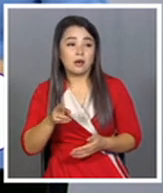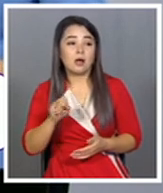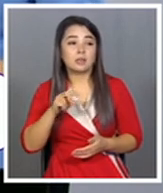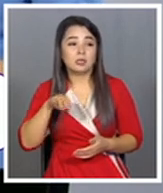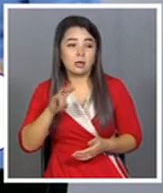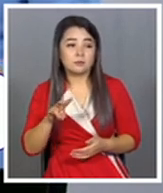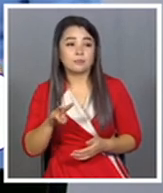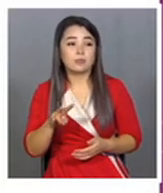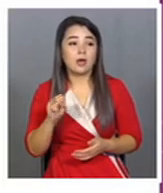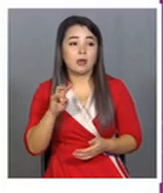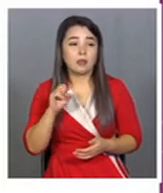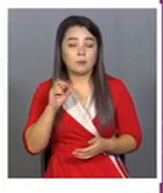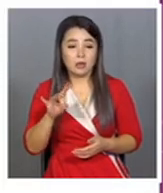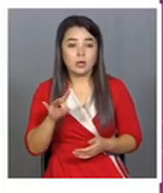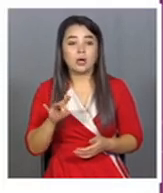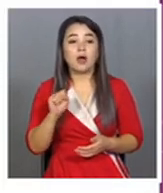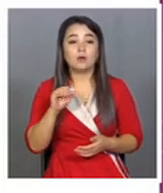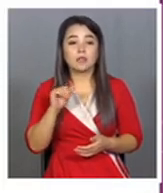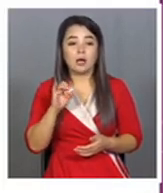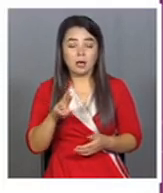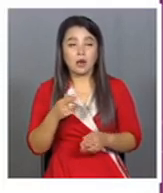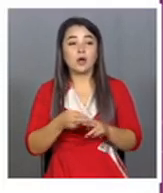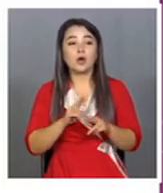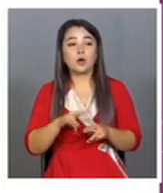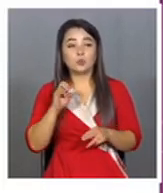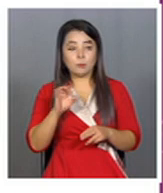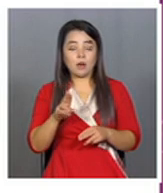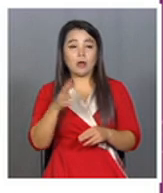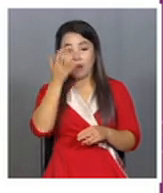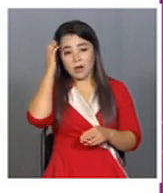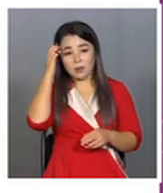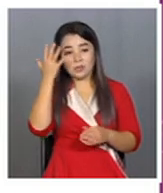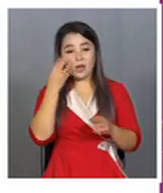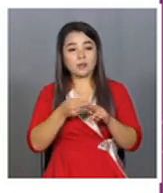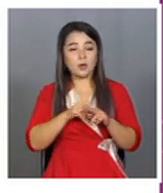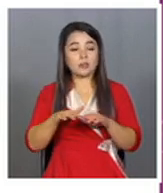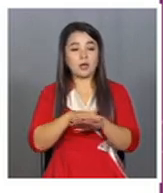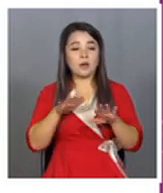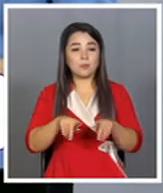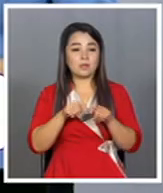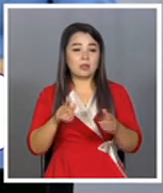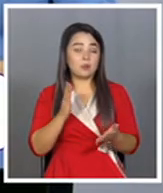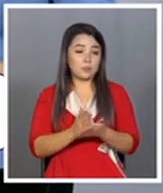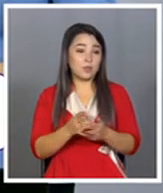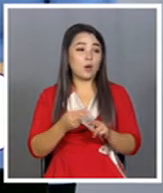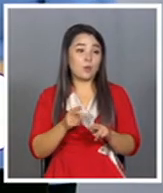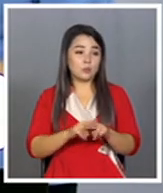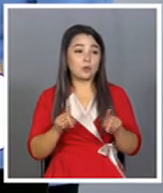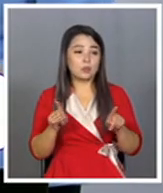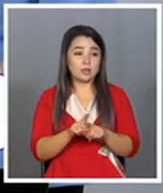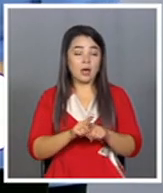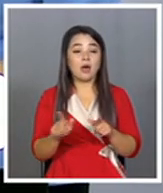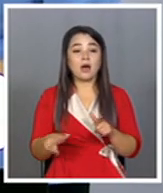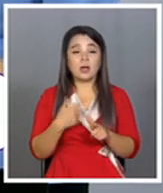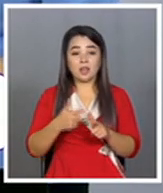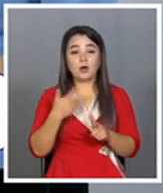Алдан, Анабар, Аустралия, Нубия, Араб қалқаны және Үнді қалқаны. Бұл қалқандардың